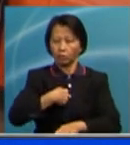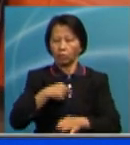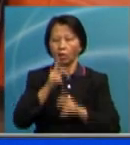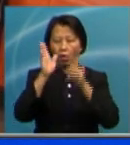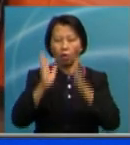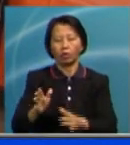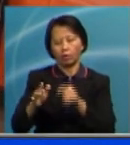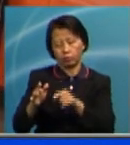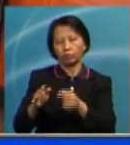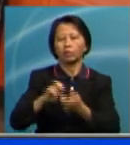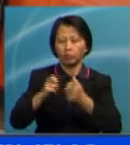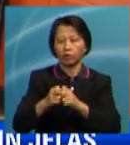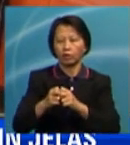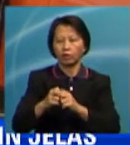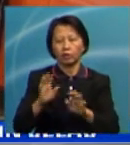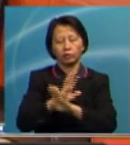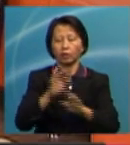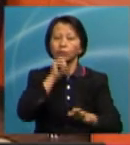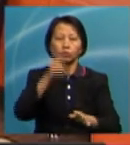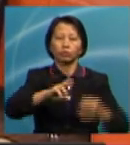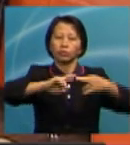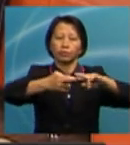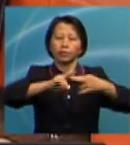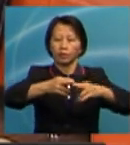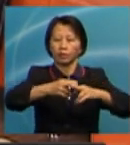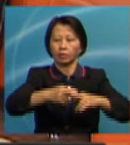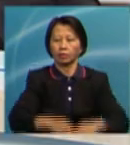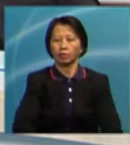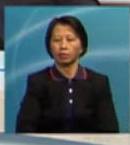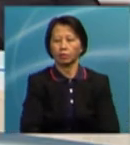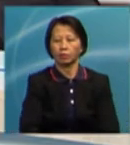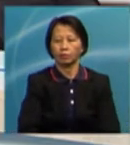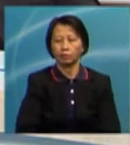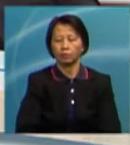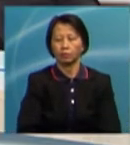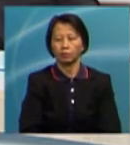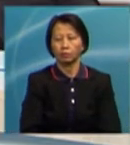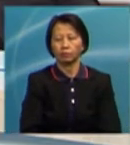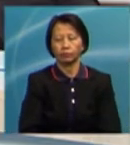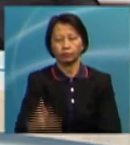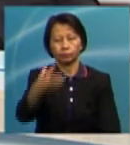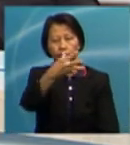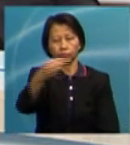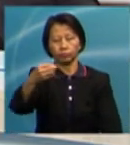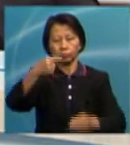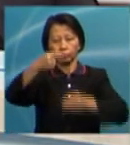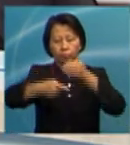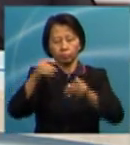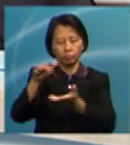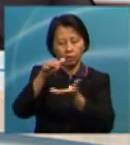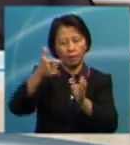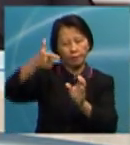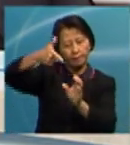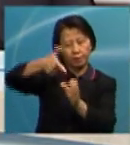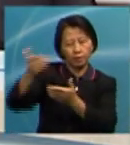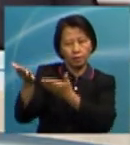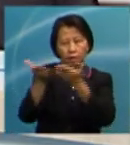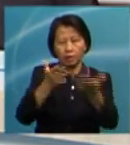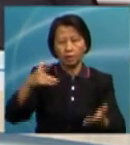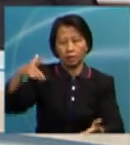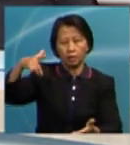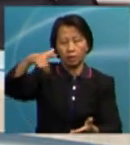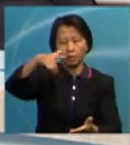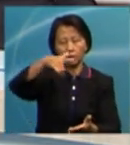orang punya hal tak payah buat repair dan mengenai bekalan minyak yang dibawa pesawat